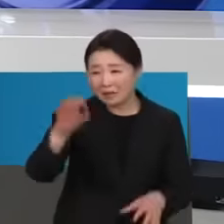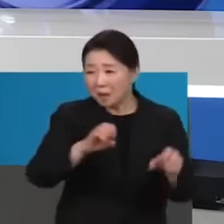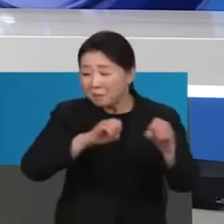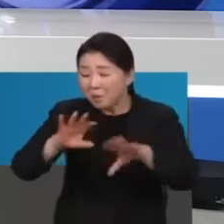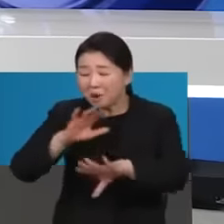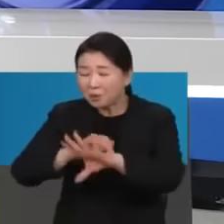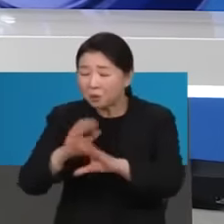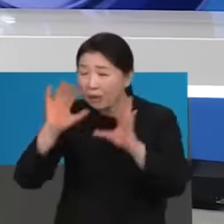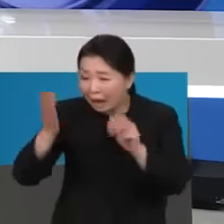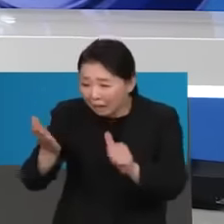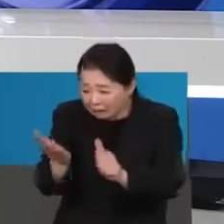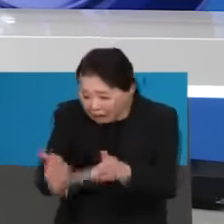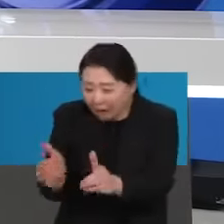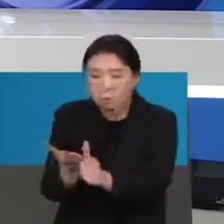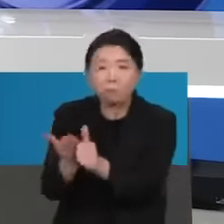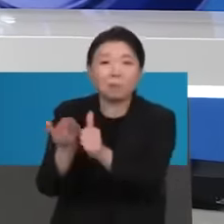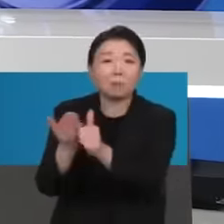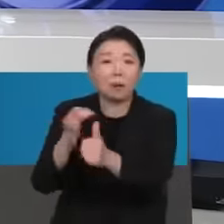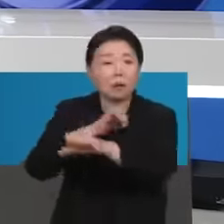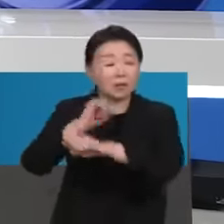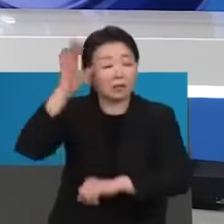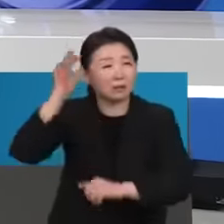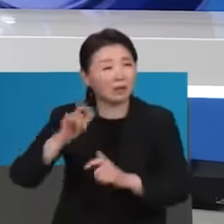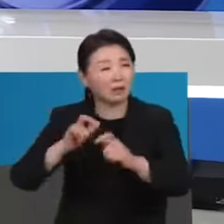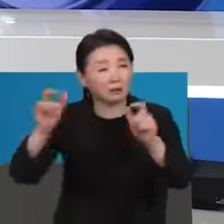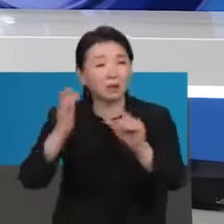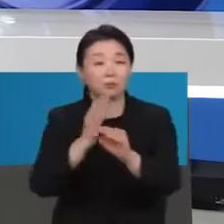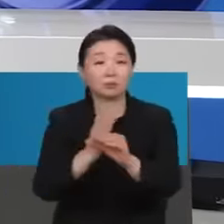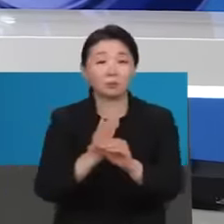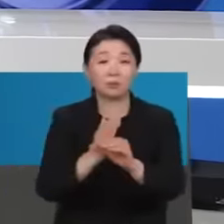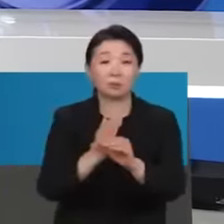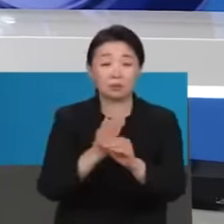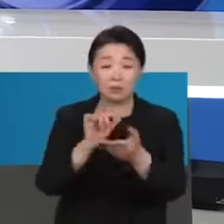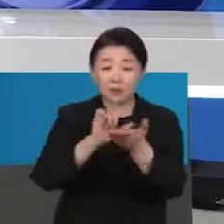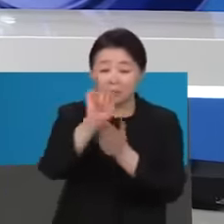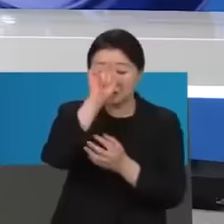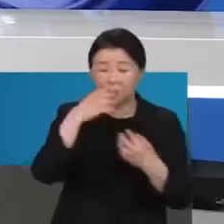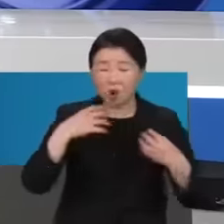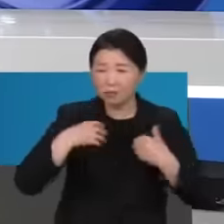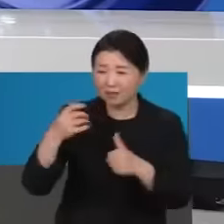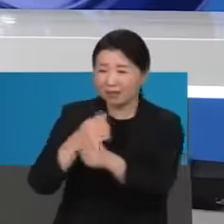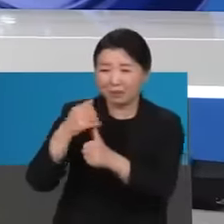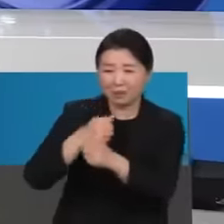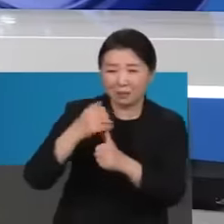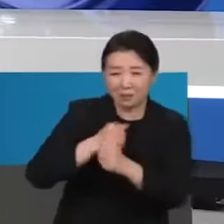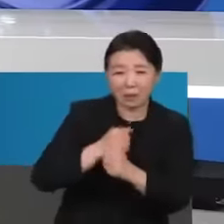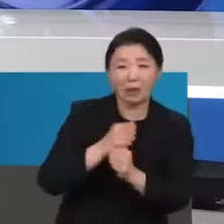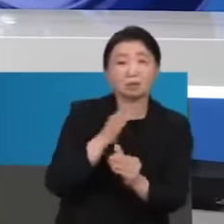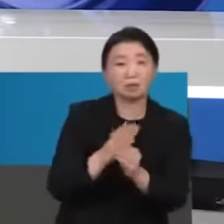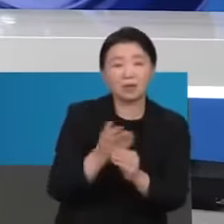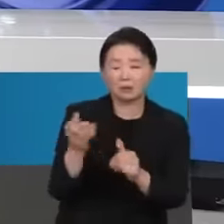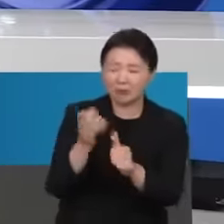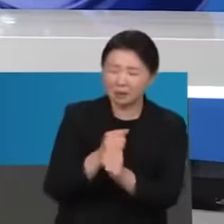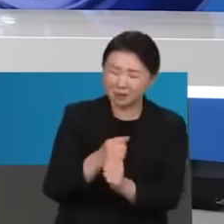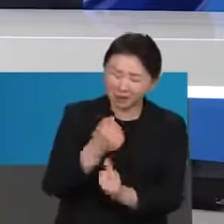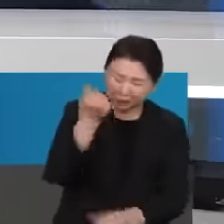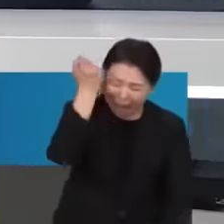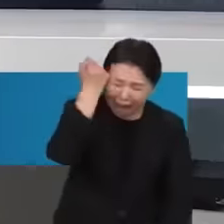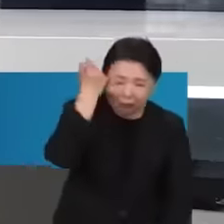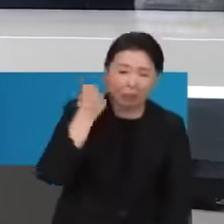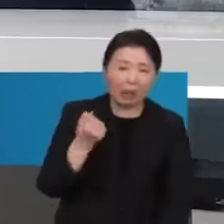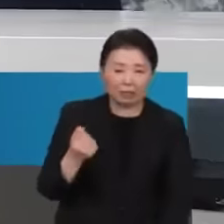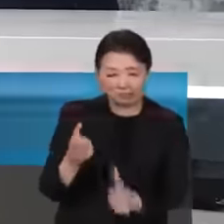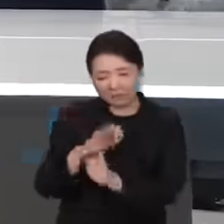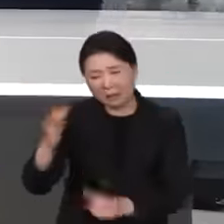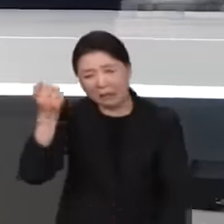번식을 하면서 야생 들깨가 늘어나고 있는 건데 지자체마다 포획 작전을 벌이고 있지만 이게 잡아도 골치, 안 잡아도